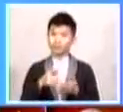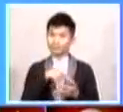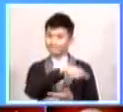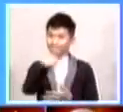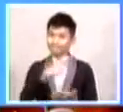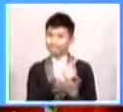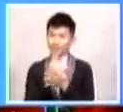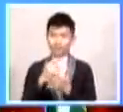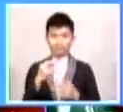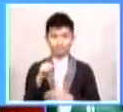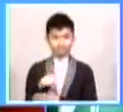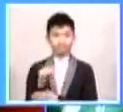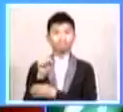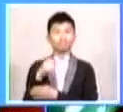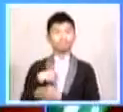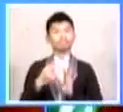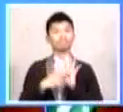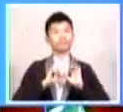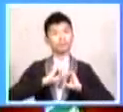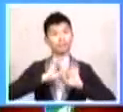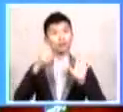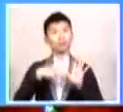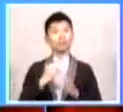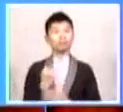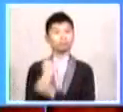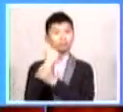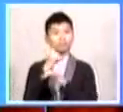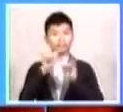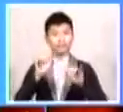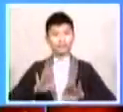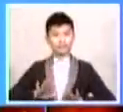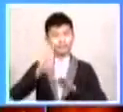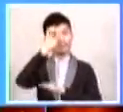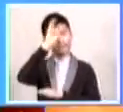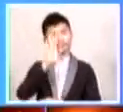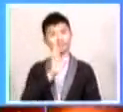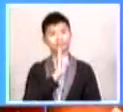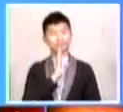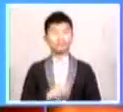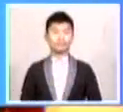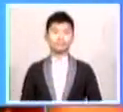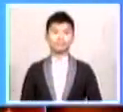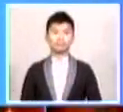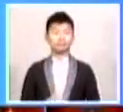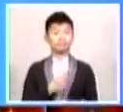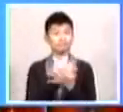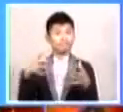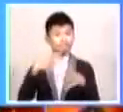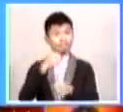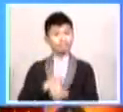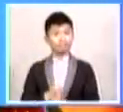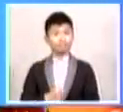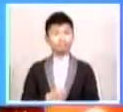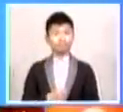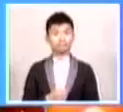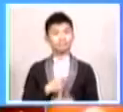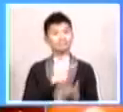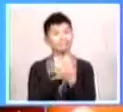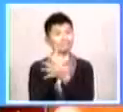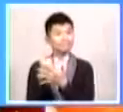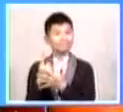头挺胸，告诉别人，我支持民主进步党。各位同志，各位疼